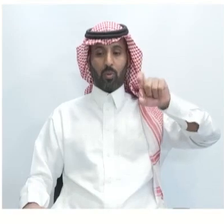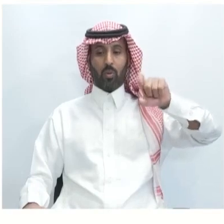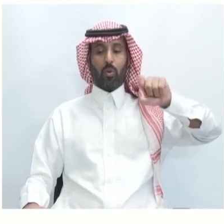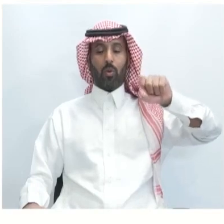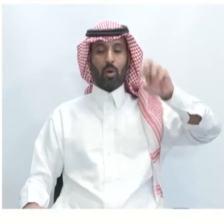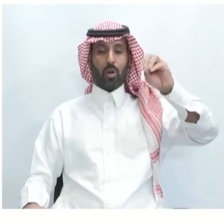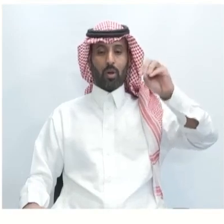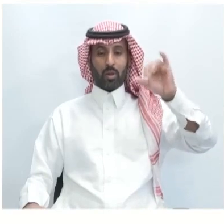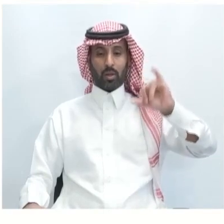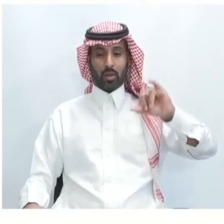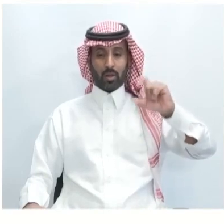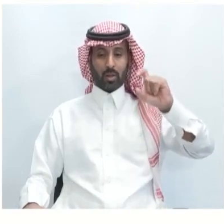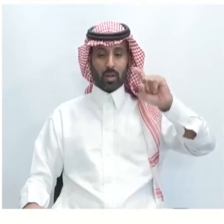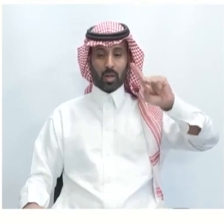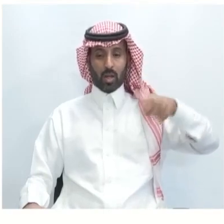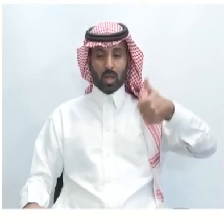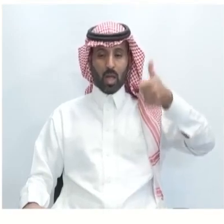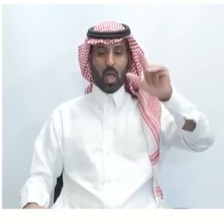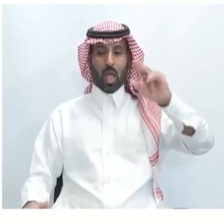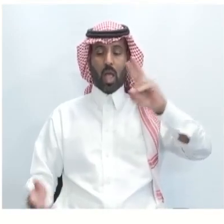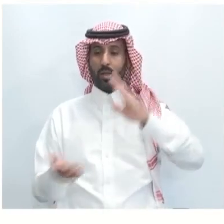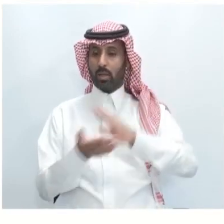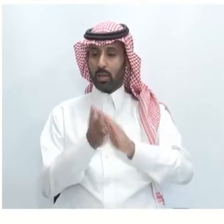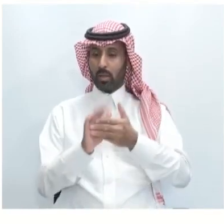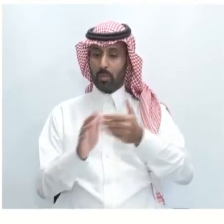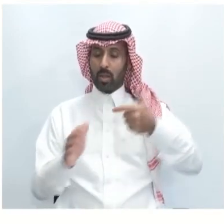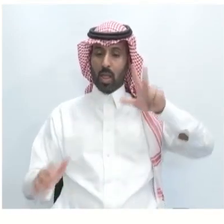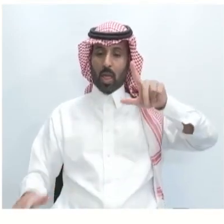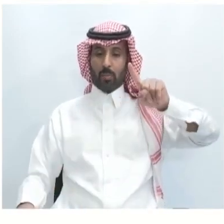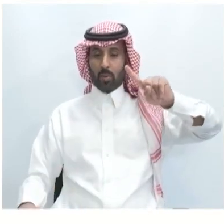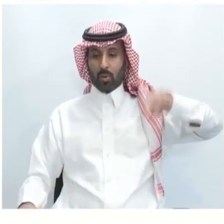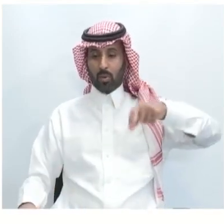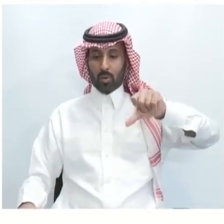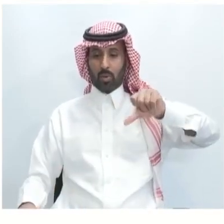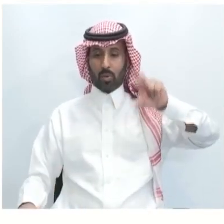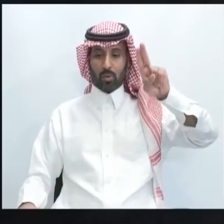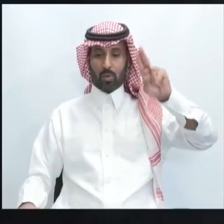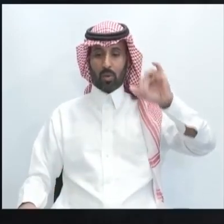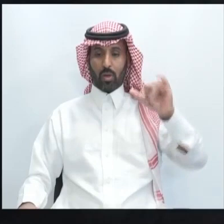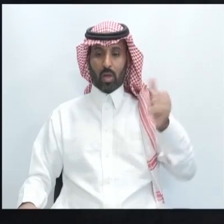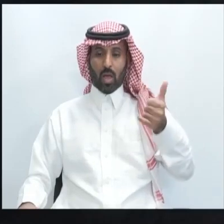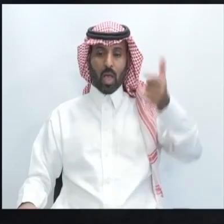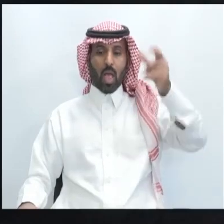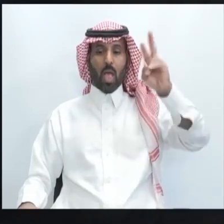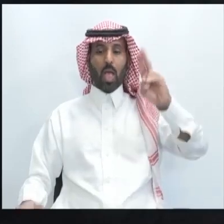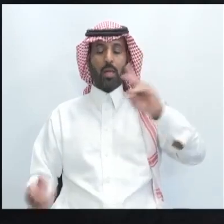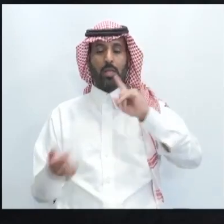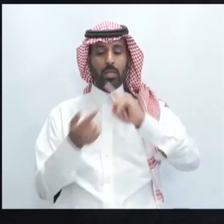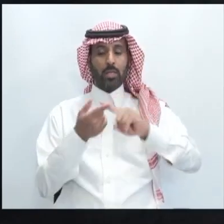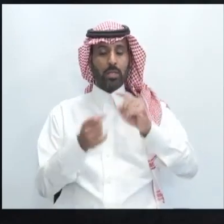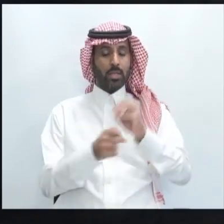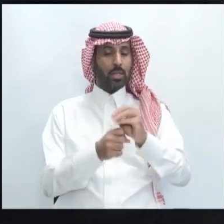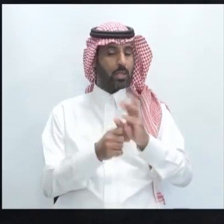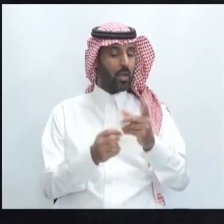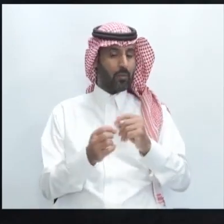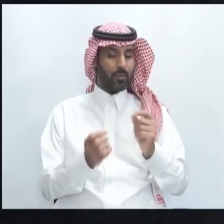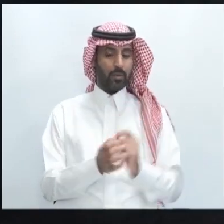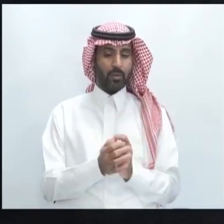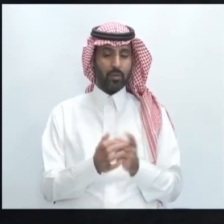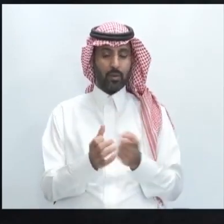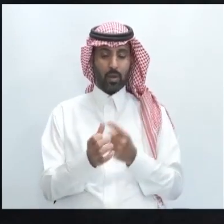البروتينات الان لنقوم بالتعريف الكربوهيدرات ونشرح بالتفصيل عنها